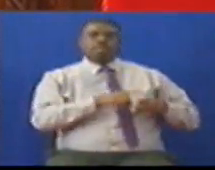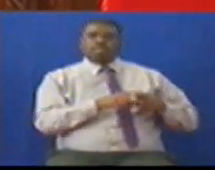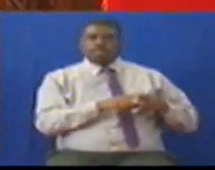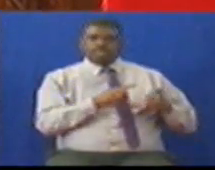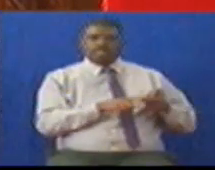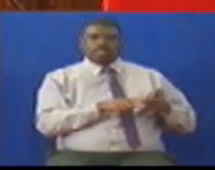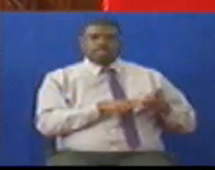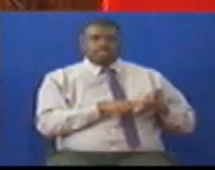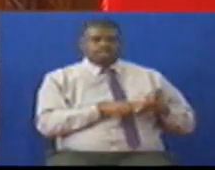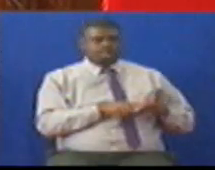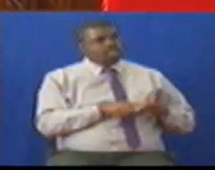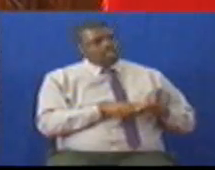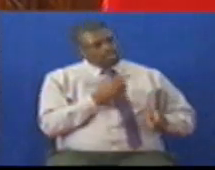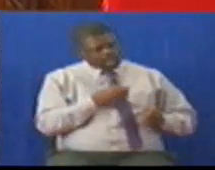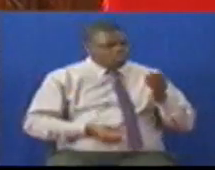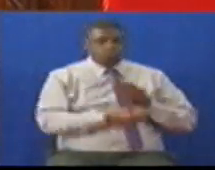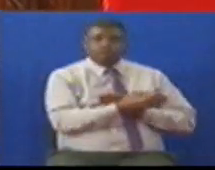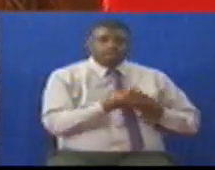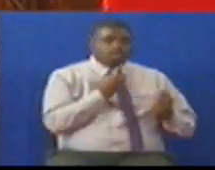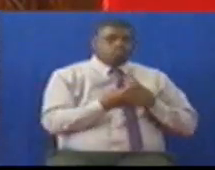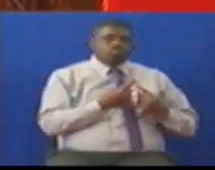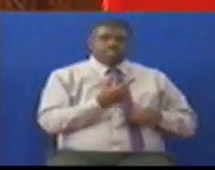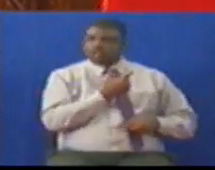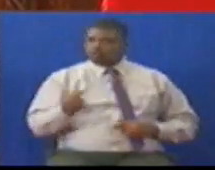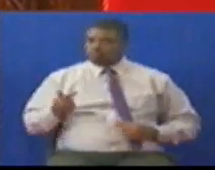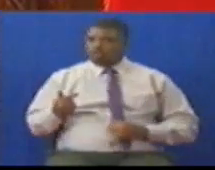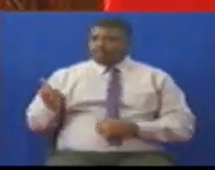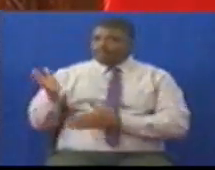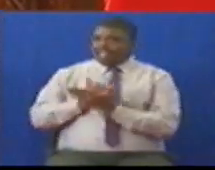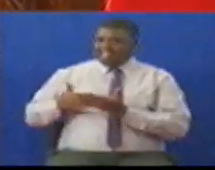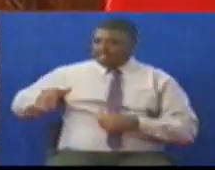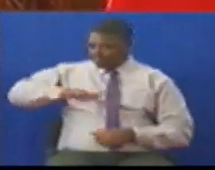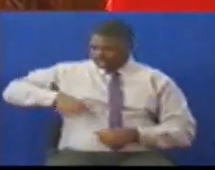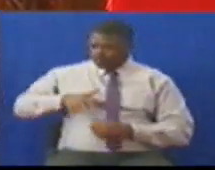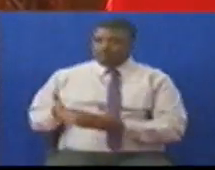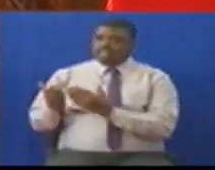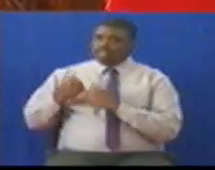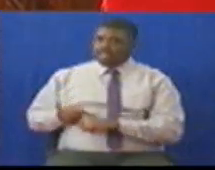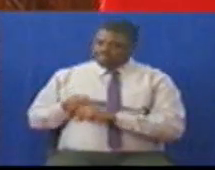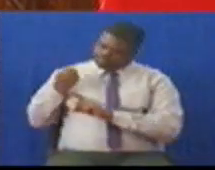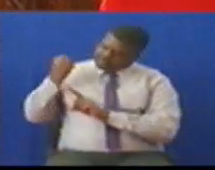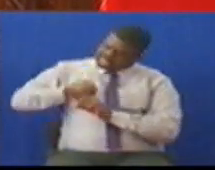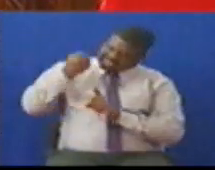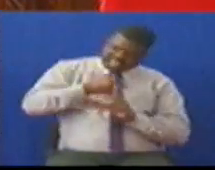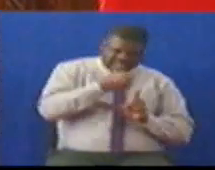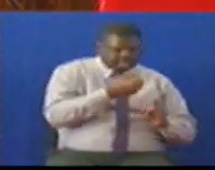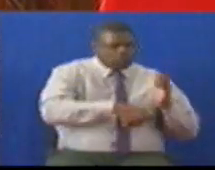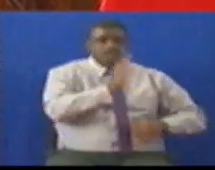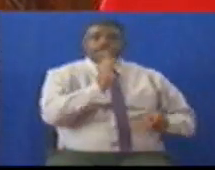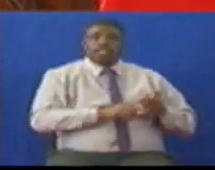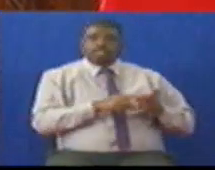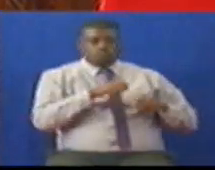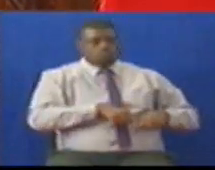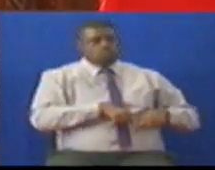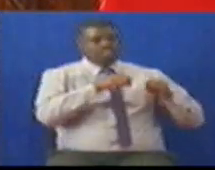hivyo, nitazungumzia tu baadhi ya maeneo ambayo kwa maoni yangu yanahitaji msisitizo zaidi. Mheshimiwa Speaker, utawala bora